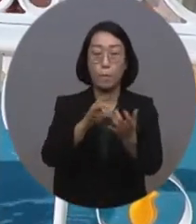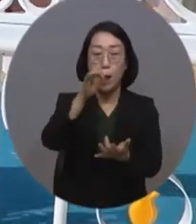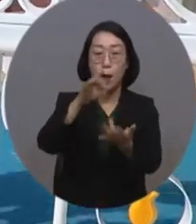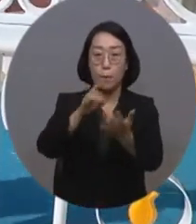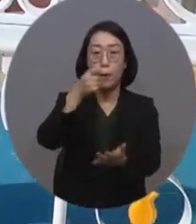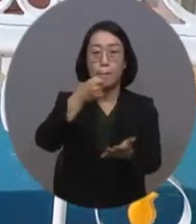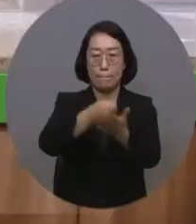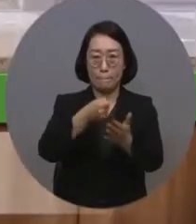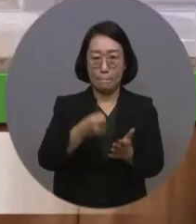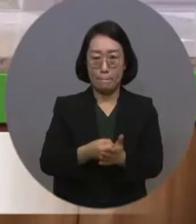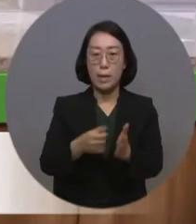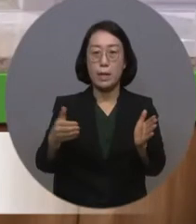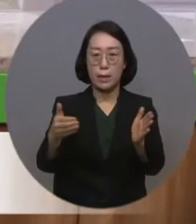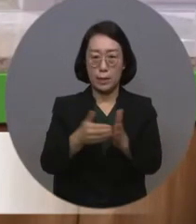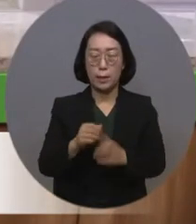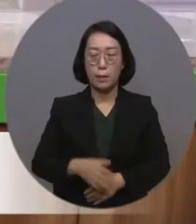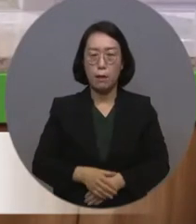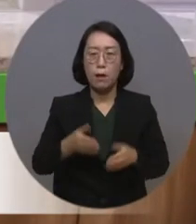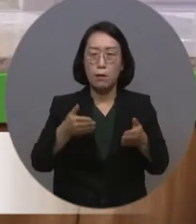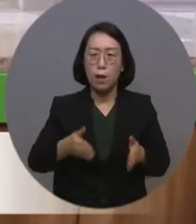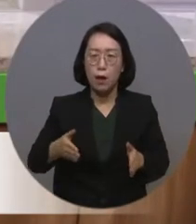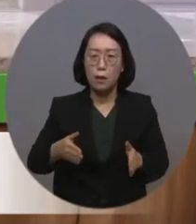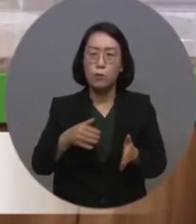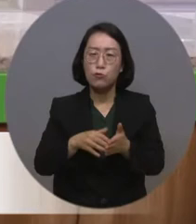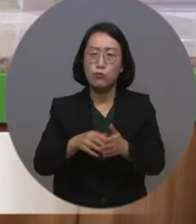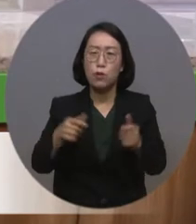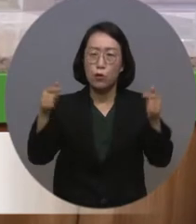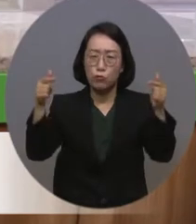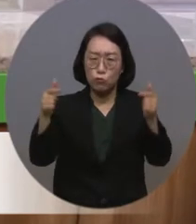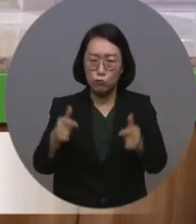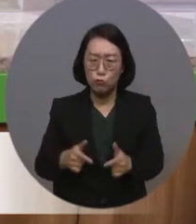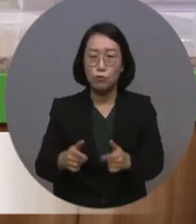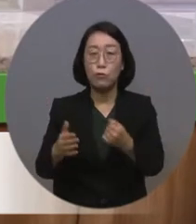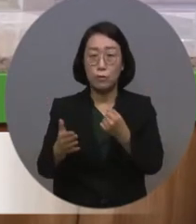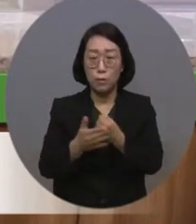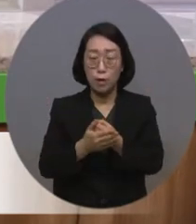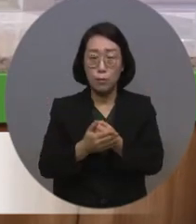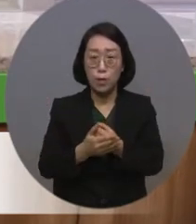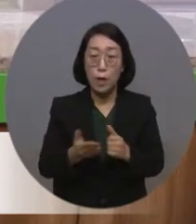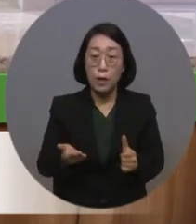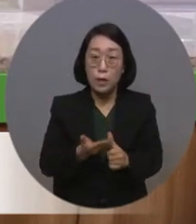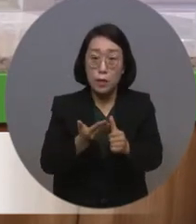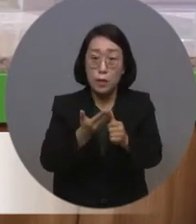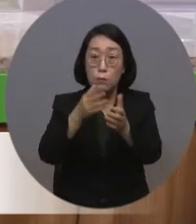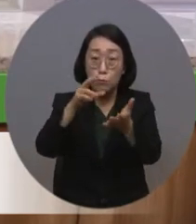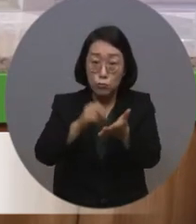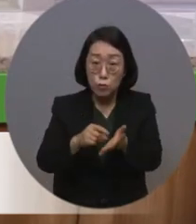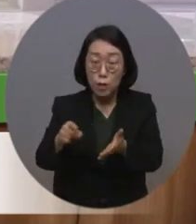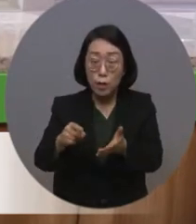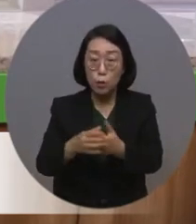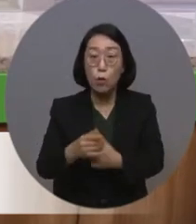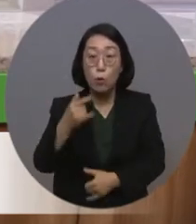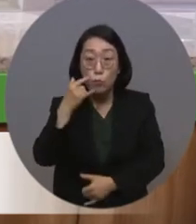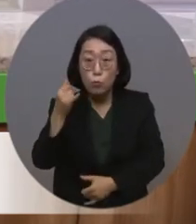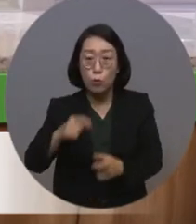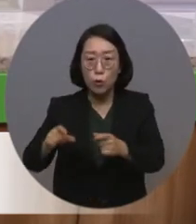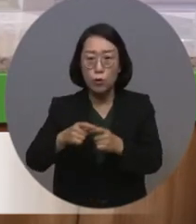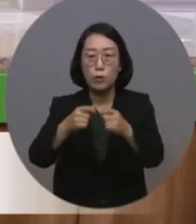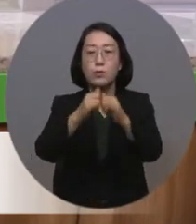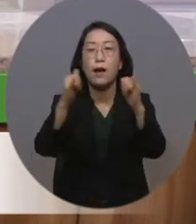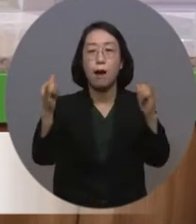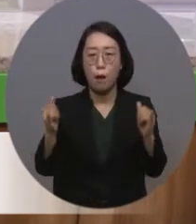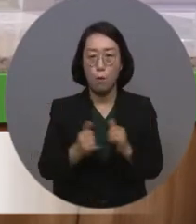어린이집을 선정했습니다. 저출산으로 출생아 수가 줄어들면서 보육은 부모님뿐 아니라 지역사회에서 함께